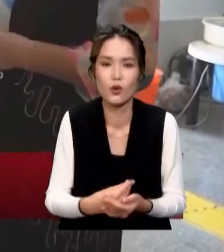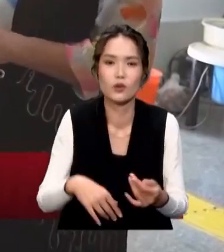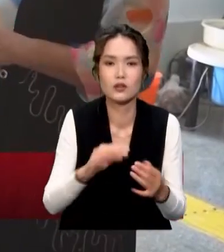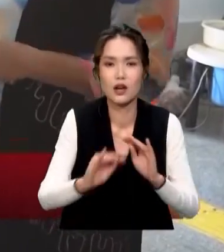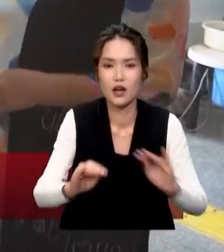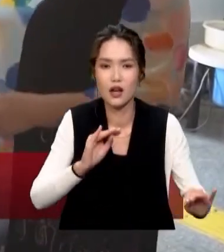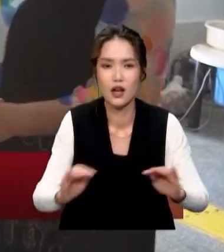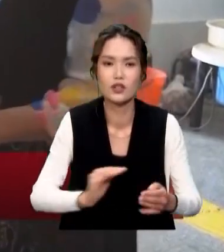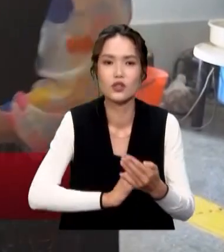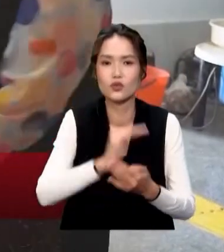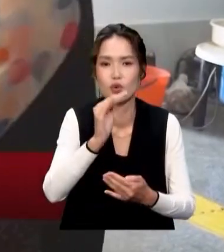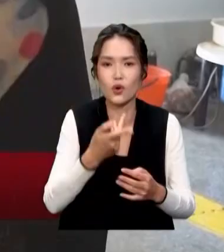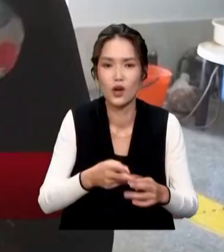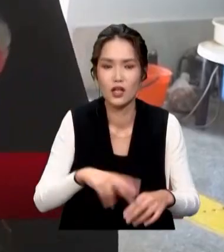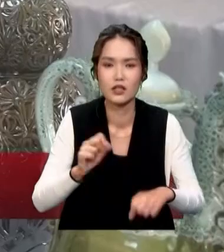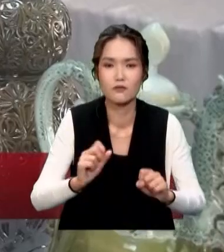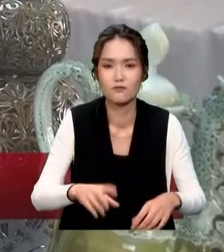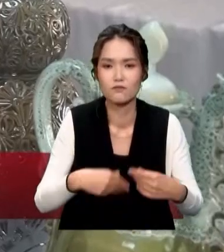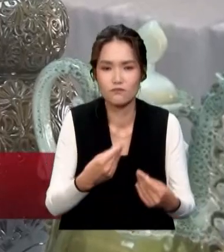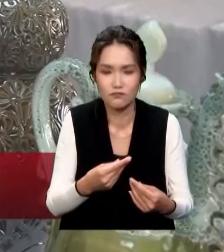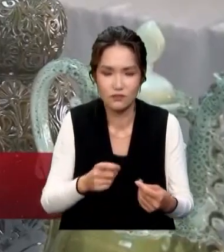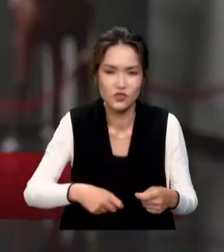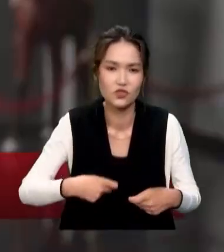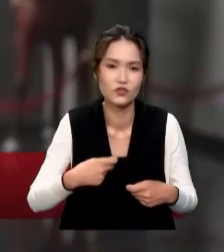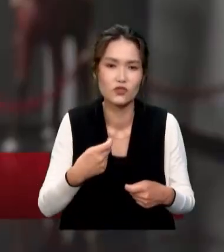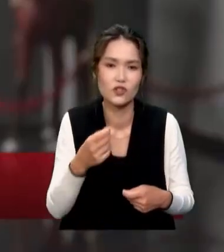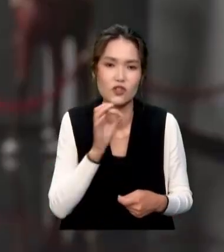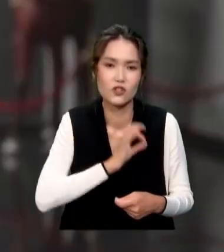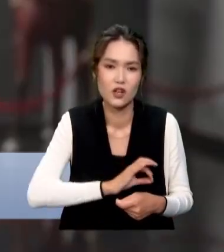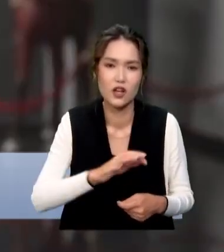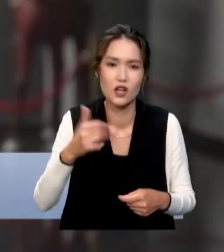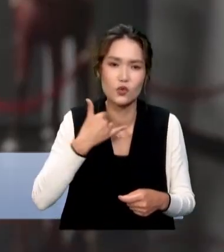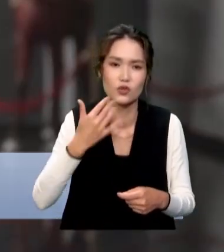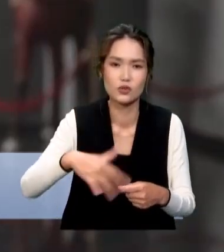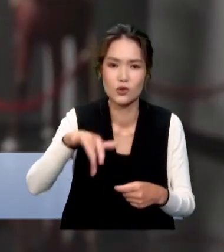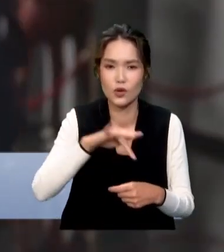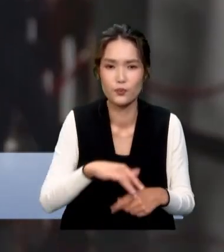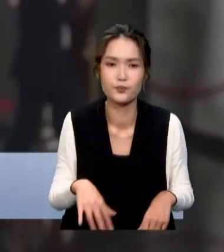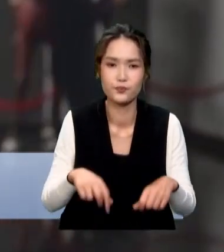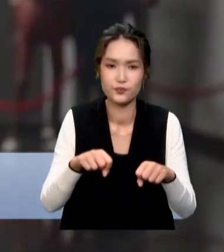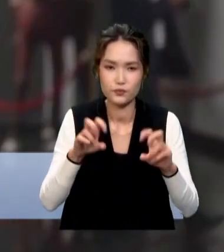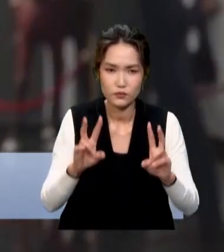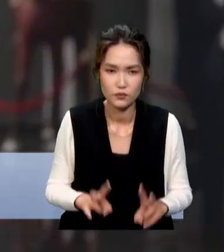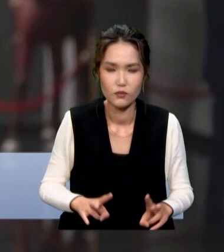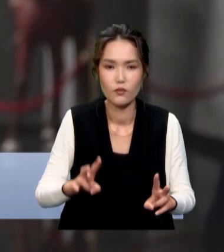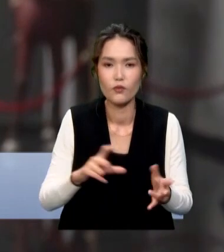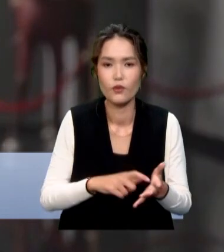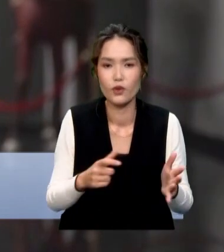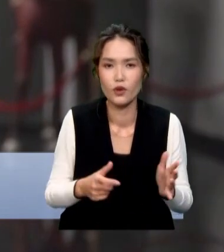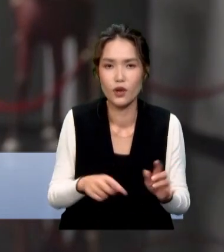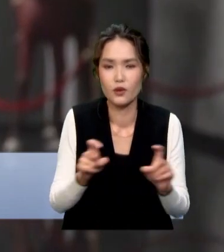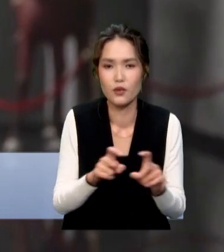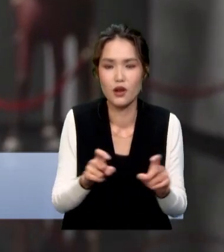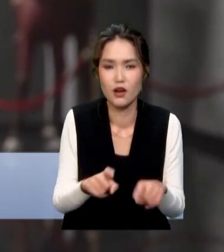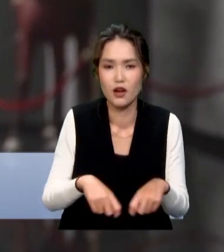өні жоғарыдағыларға енді жеткен көрінеді. Туризмге бейім қалаларға арнайы бір өнім дүкендерін ашатын